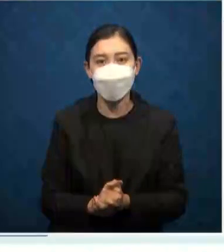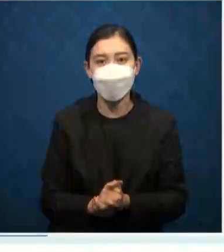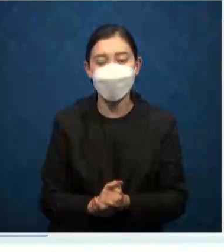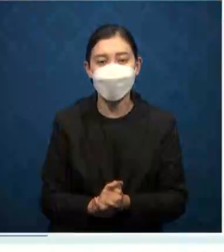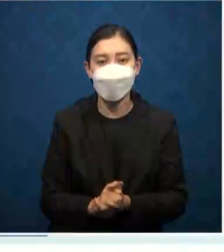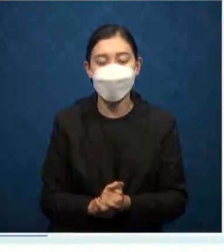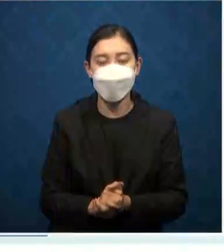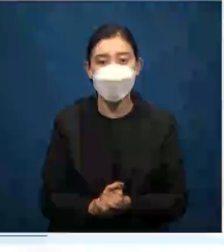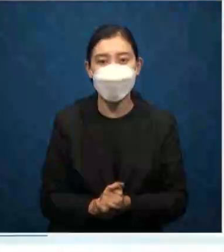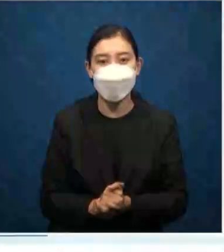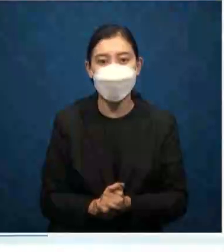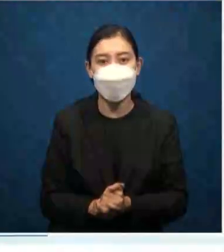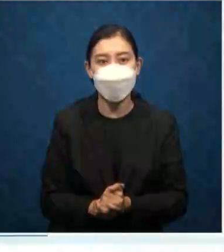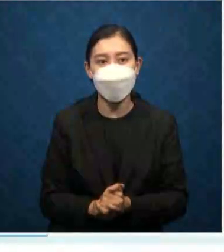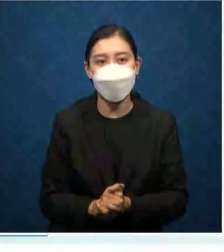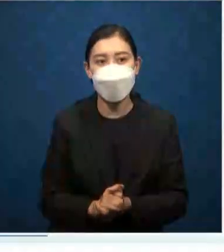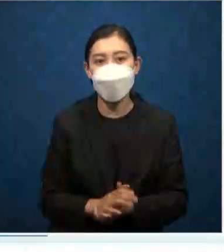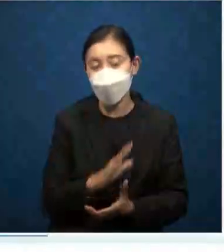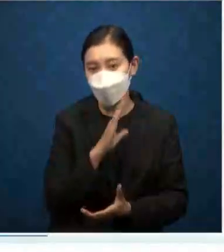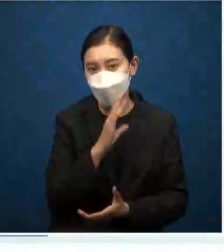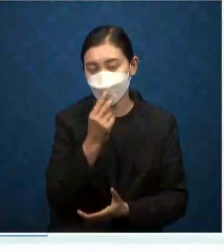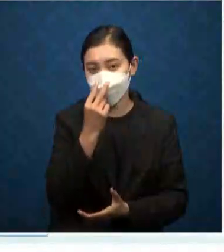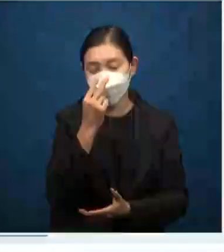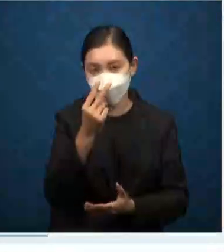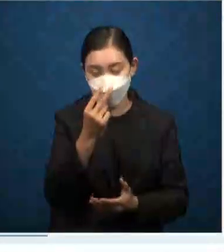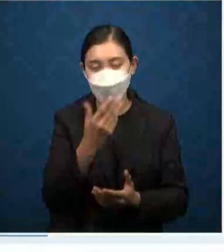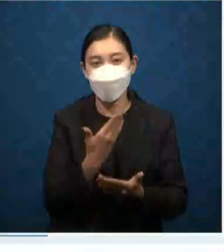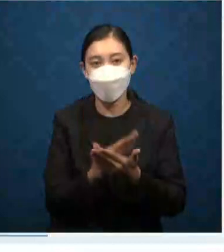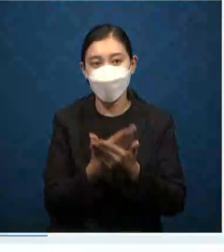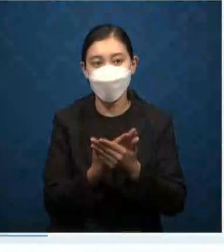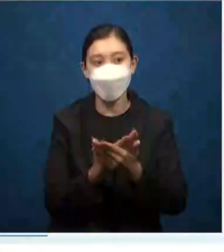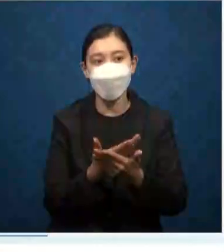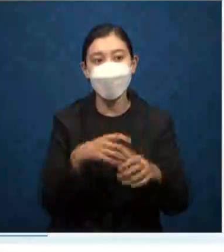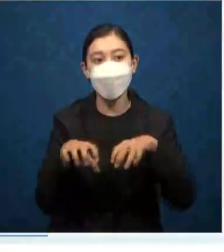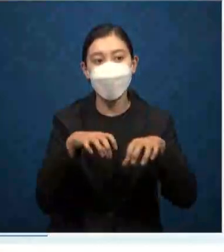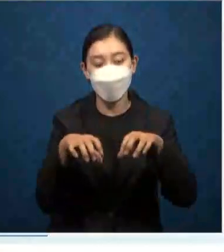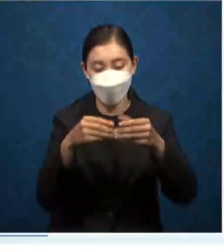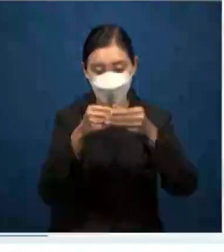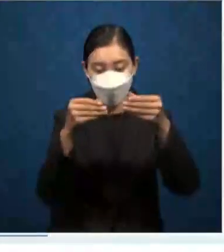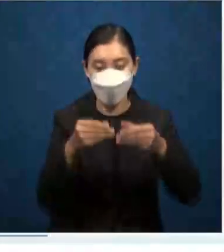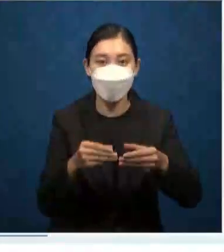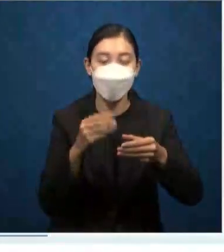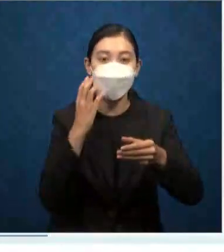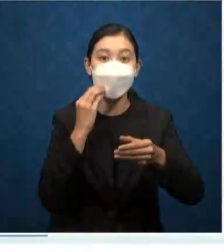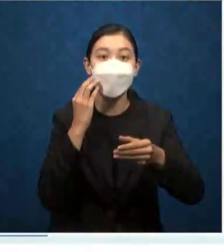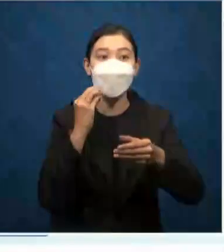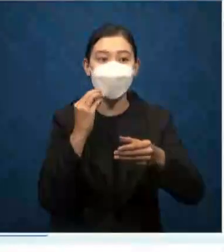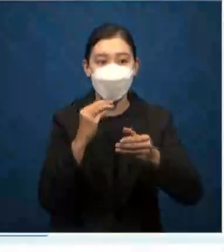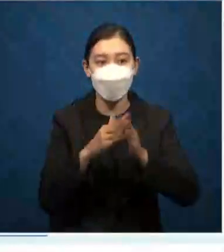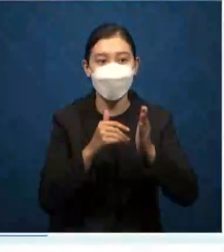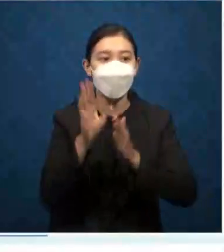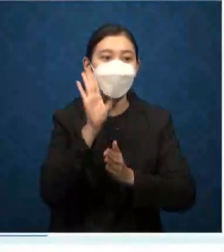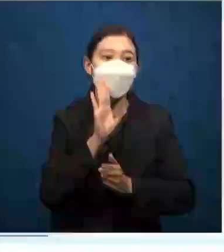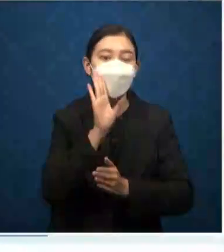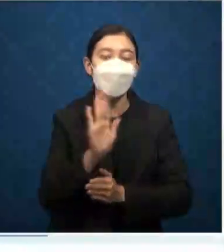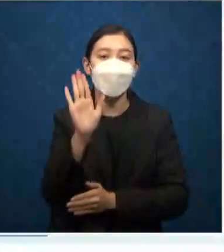คารพครับถ้าดูงบประมาณโดยสังเขป2566เล่มเล็กนะครับปีนี้สีน้ำตาลอ่อนเ